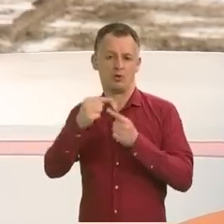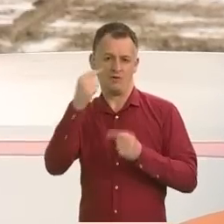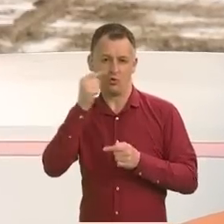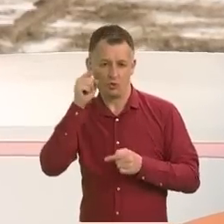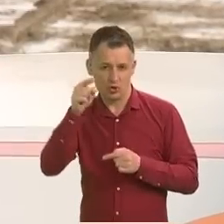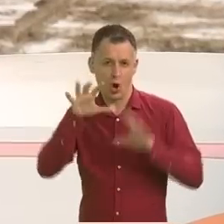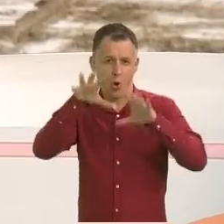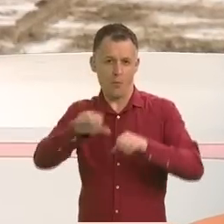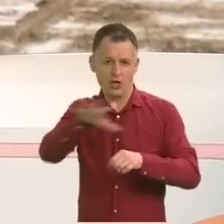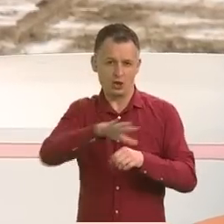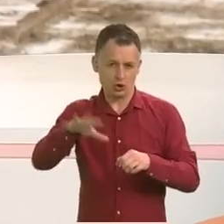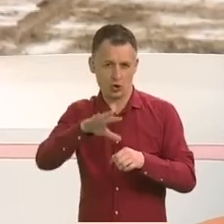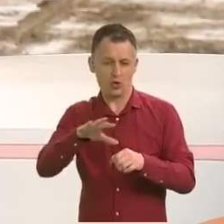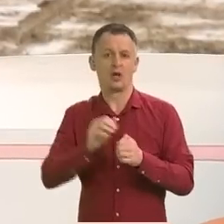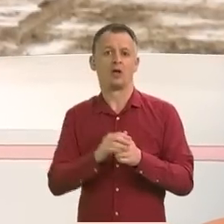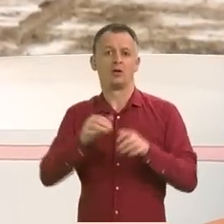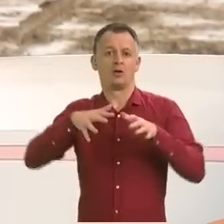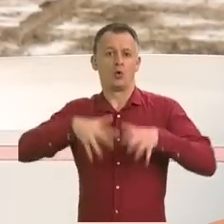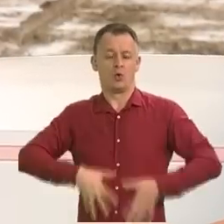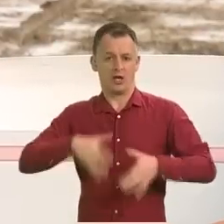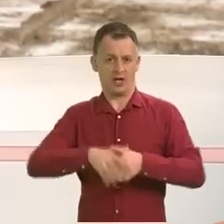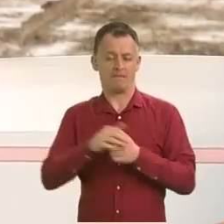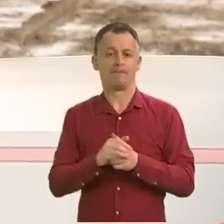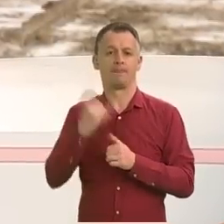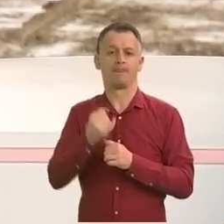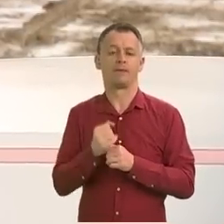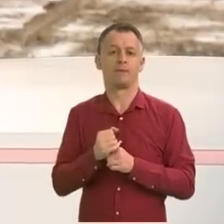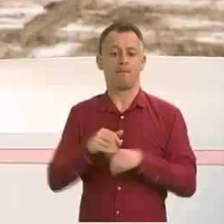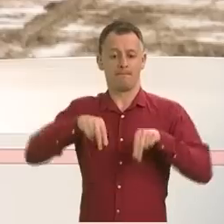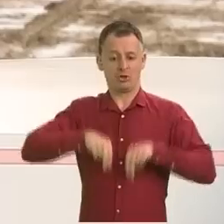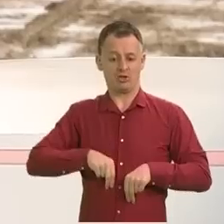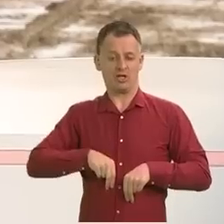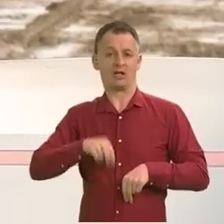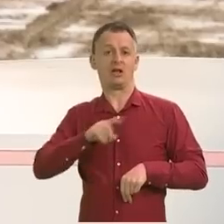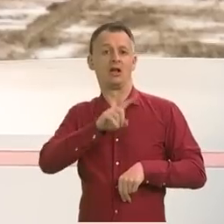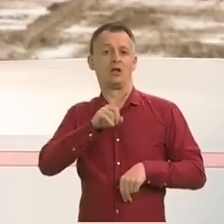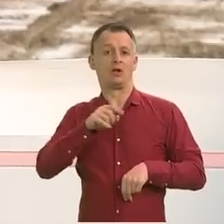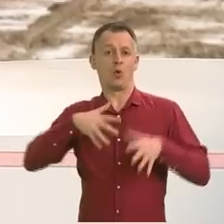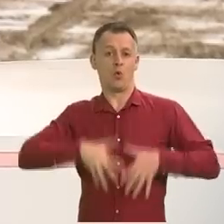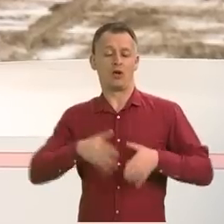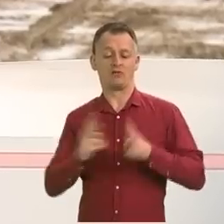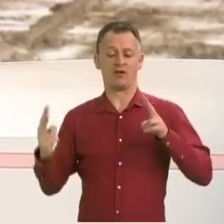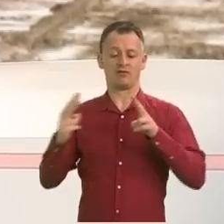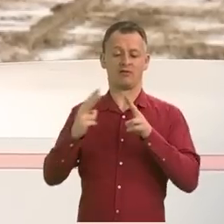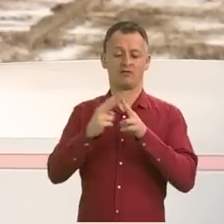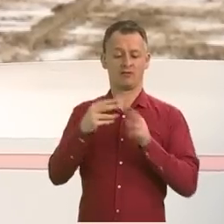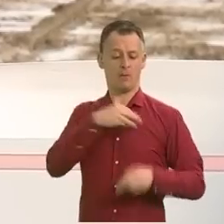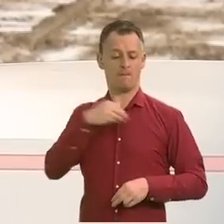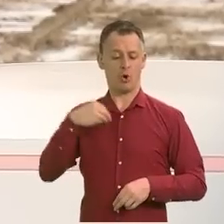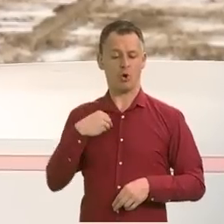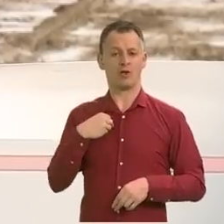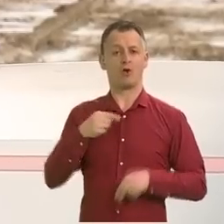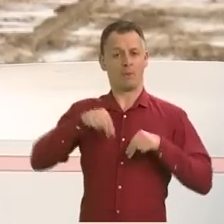să se pregătească, este anunțul Kievului. Între timp, președintele Zelenski a mers într-o vizită în Polonia pentru a se întâlni cu omologul său, Duda, unul